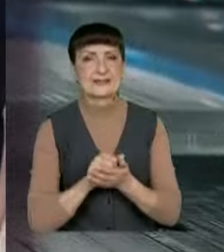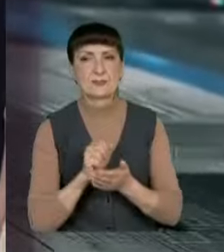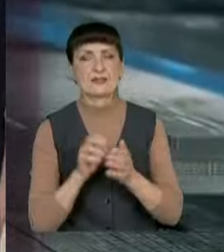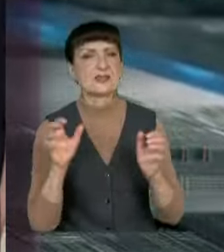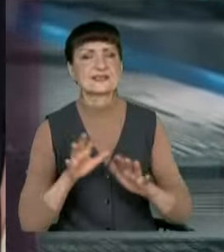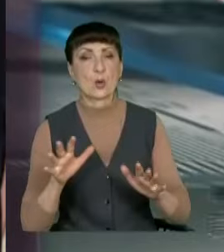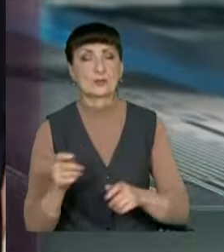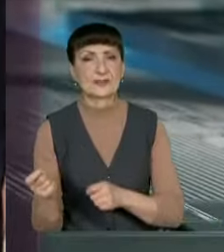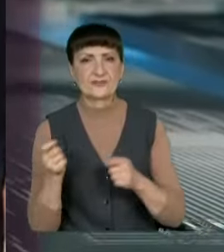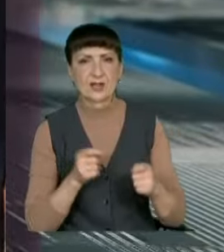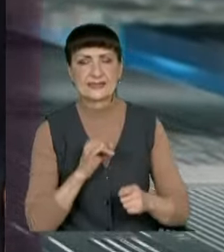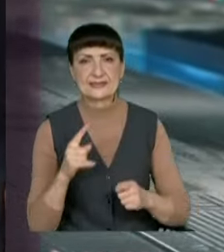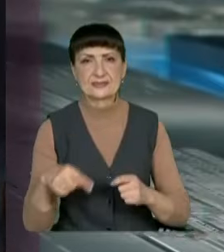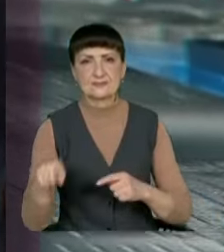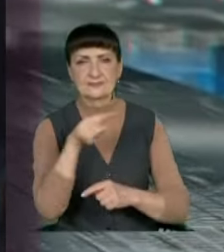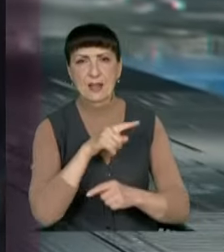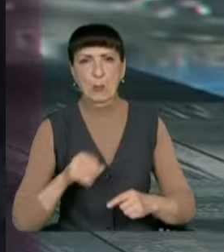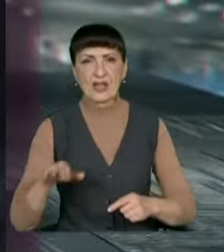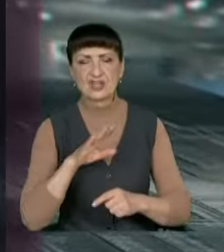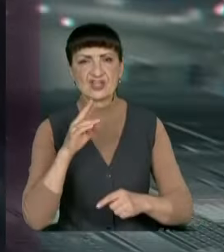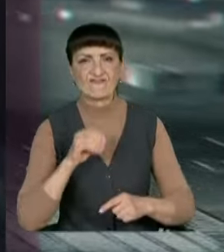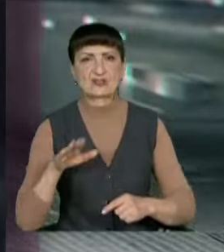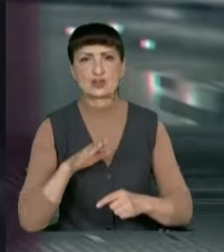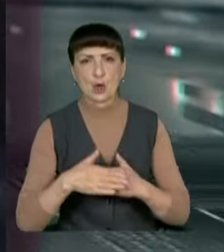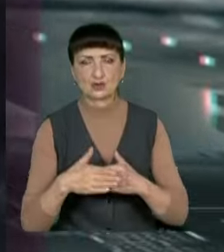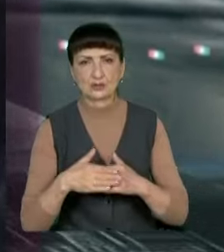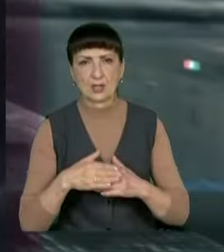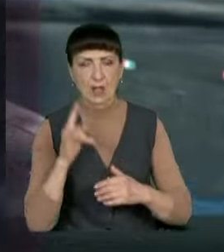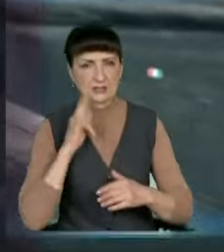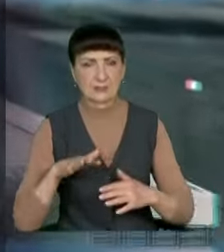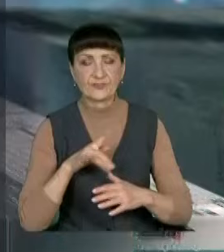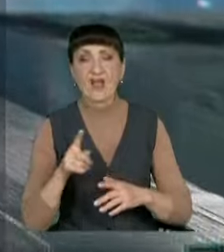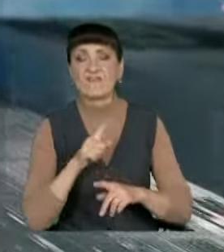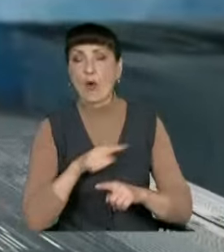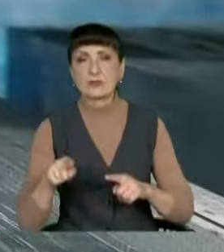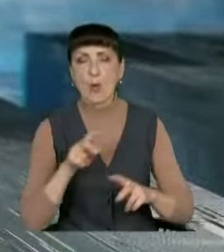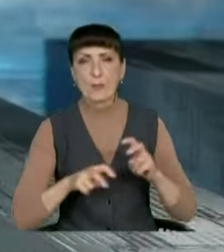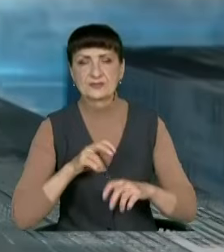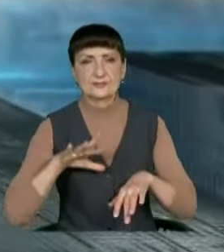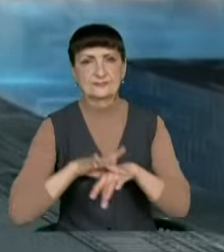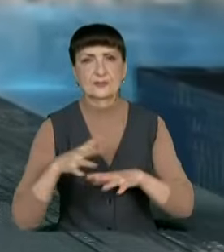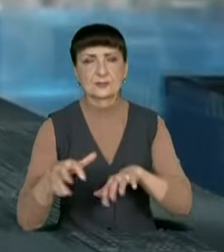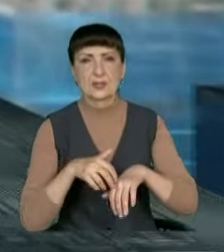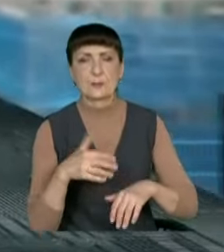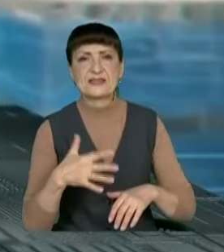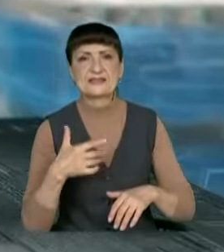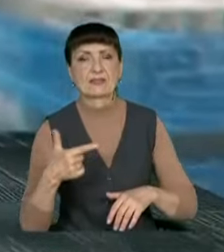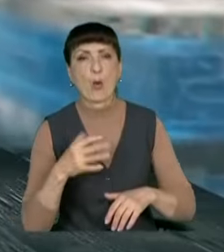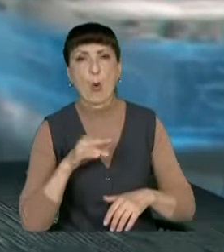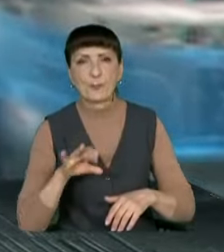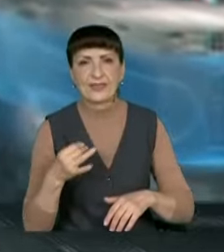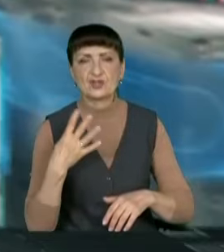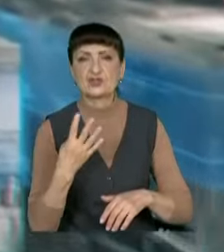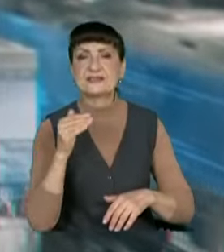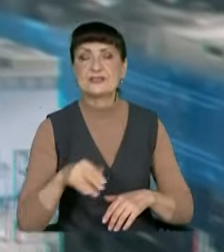незаконной транспортировкой из ближневосточного региона в Казахстан. В ходе обысков у них изъято около 50 граммов опия,